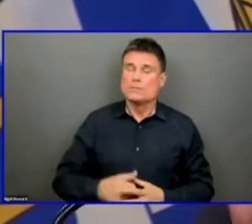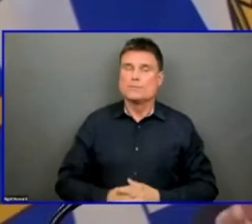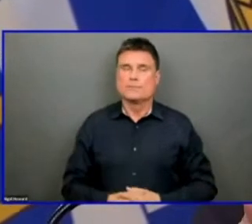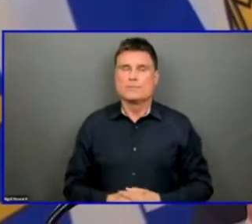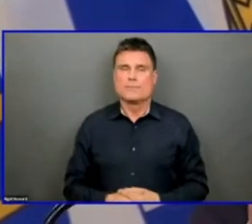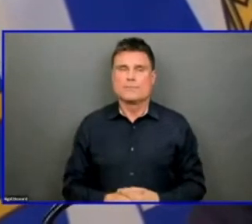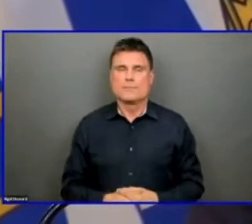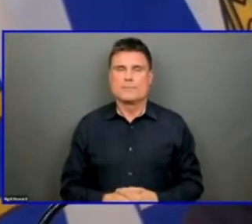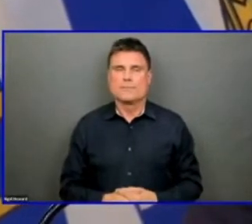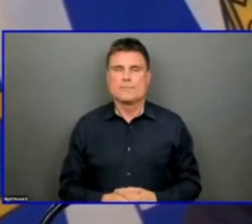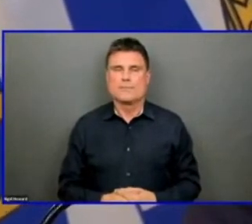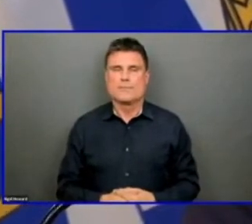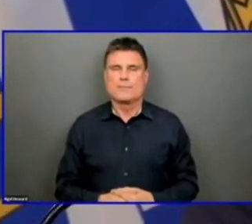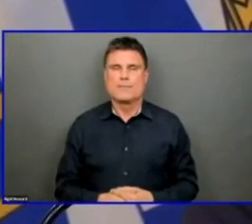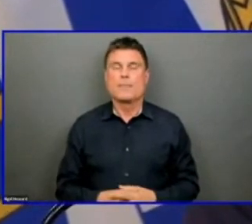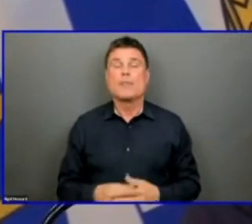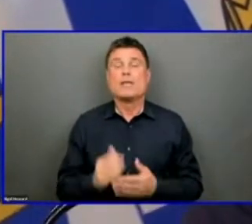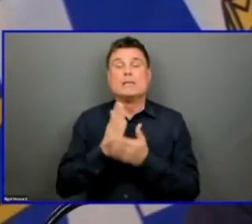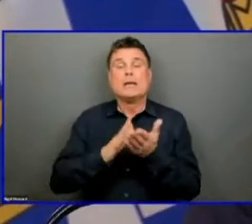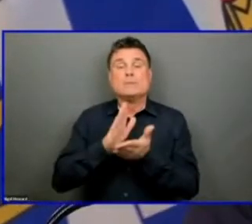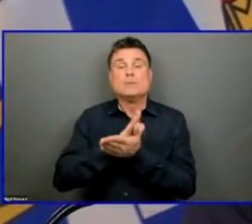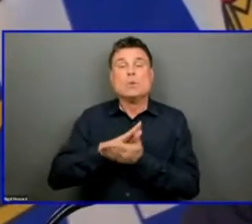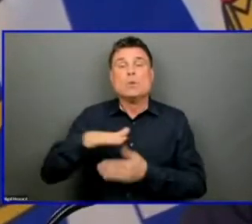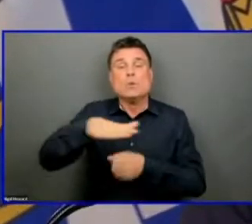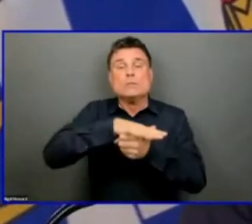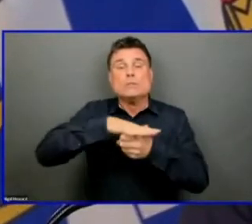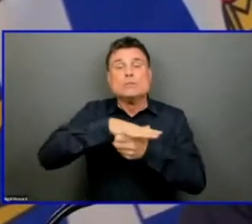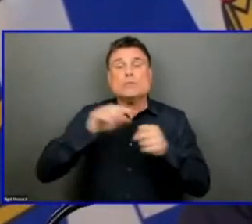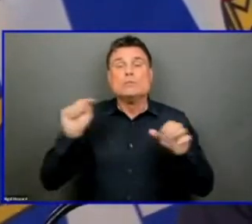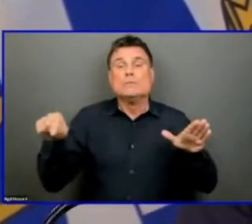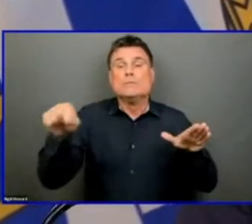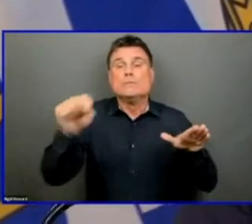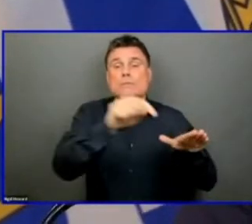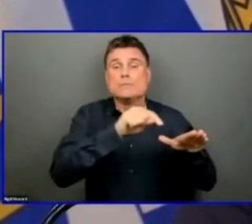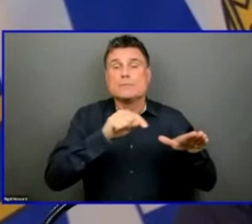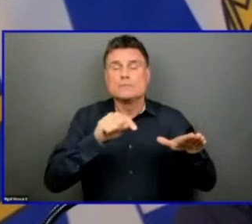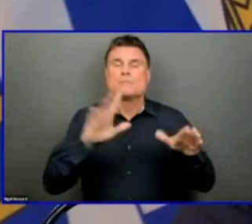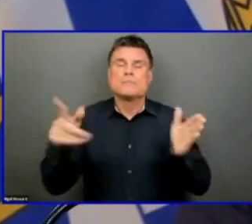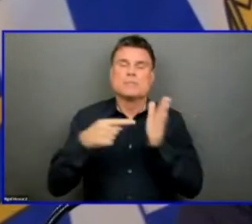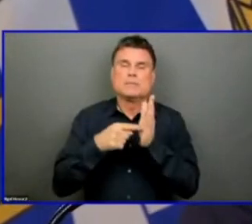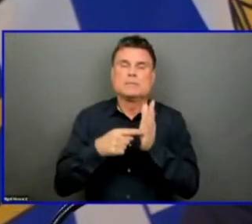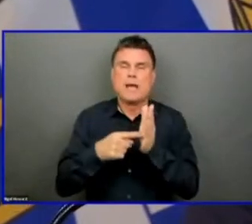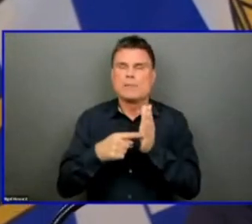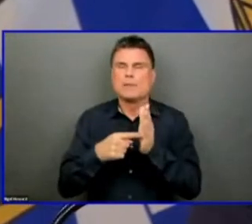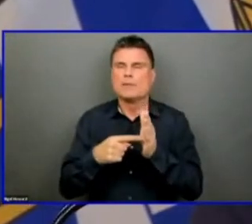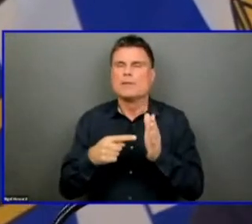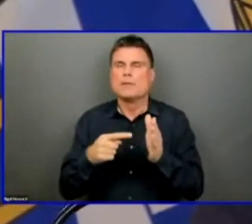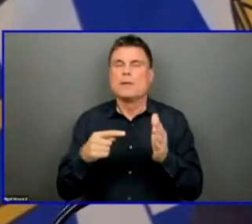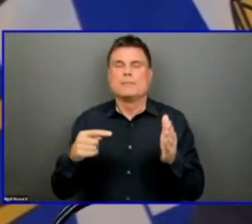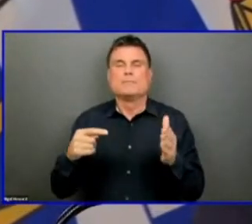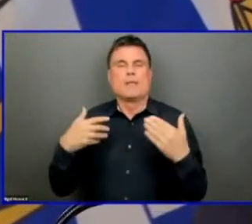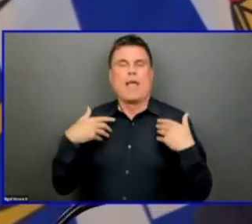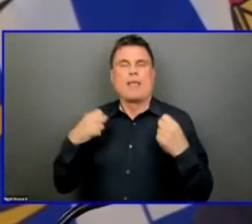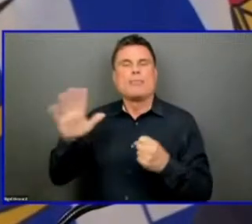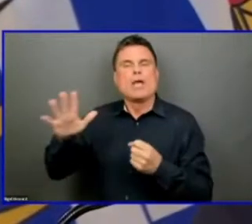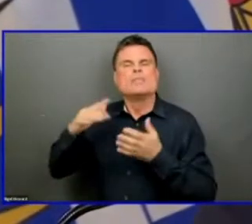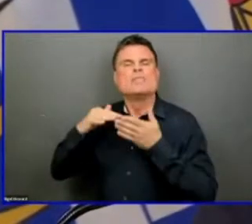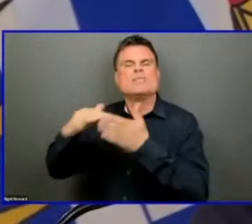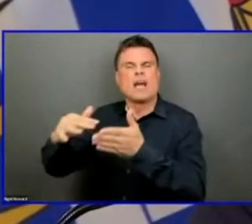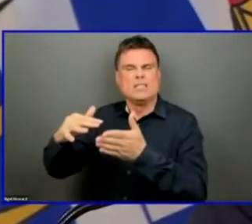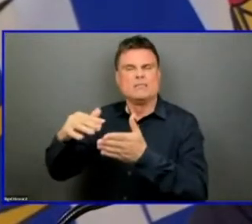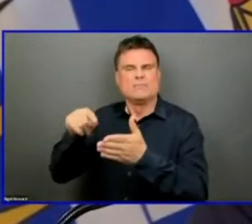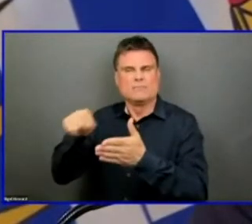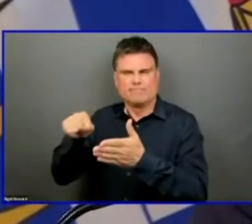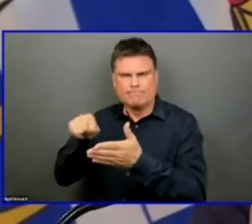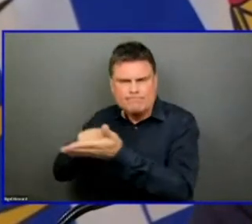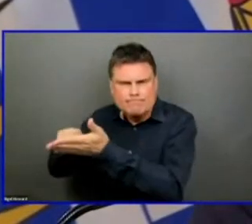是 Health 不 during 是 the period 更 of time 加 of the 更加严 Fraser 重？ Health review. 那么他 And 说， we've 这个 done, 同 as 期 you 的 know, 1月份到 a 3 lot 月份呢 of 是菲沙卫生 extensive 局做了 testing 学